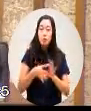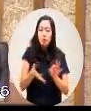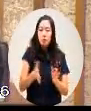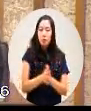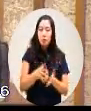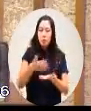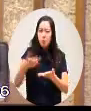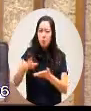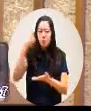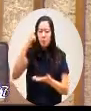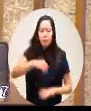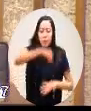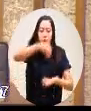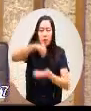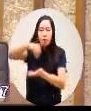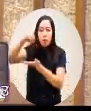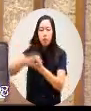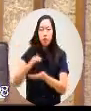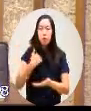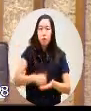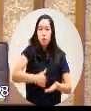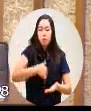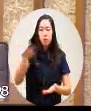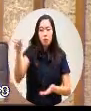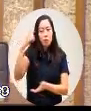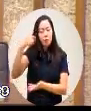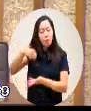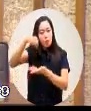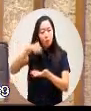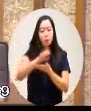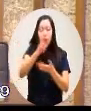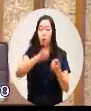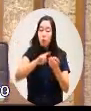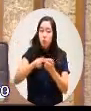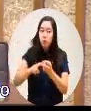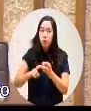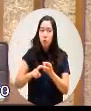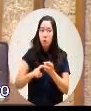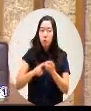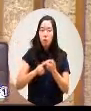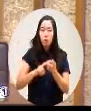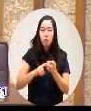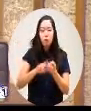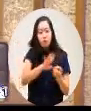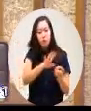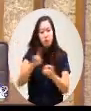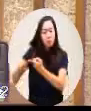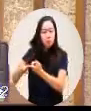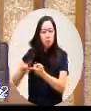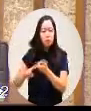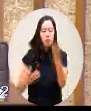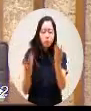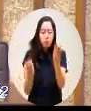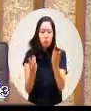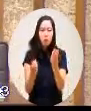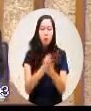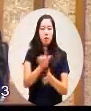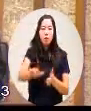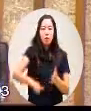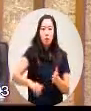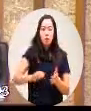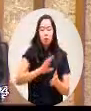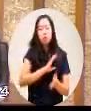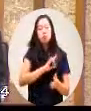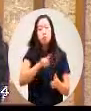多很多的意见，事实上他所提的是有道理，有一些未必是有道理。那当然，他如果要透